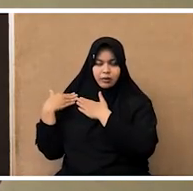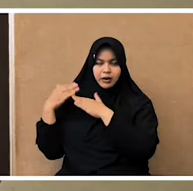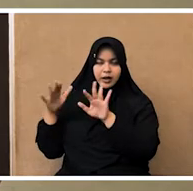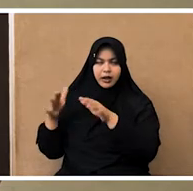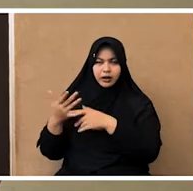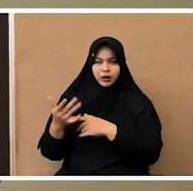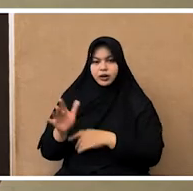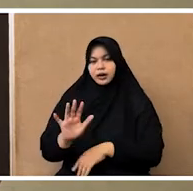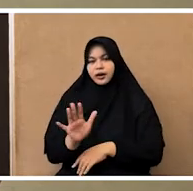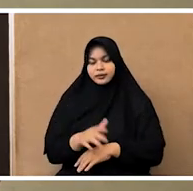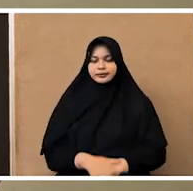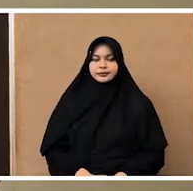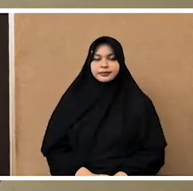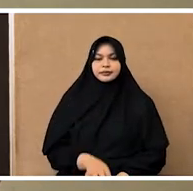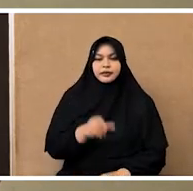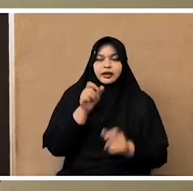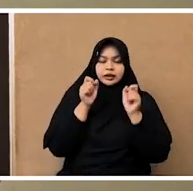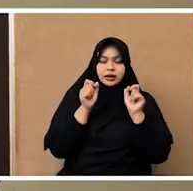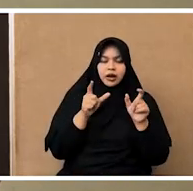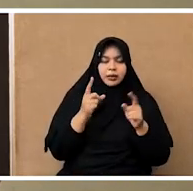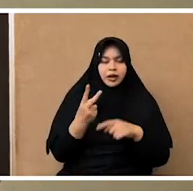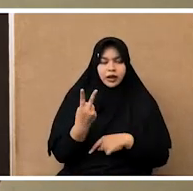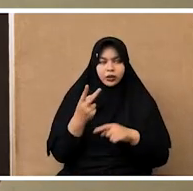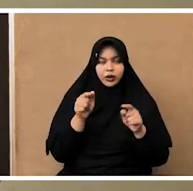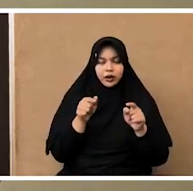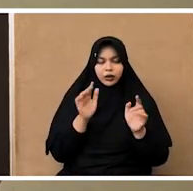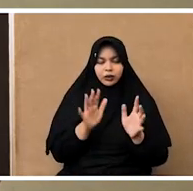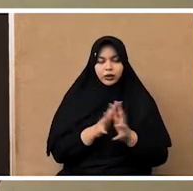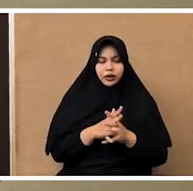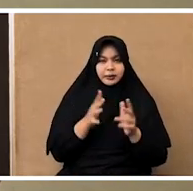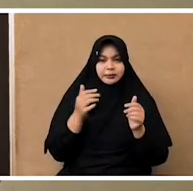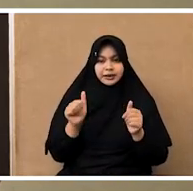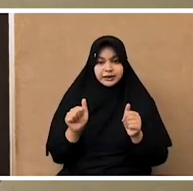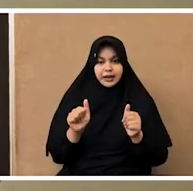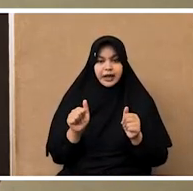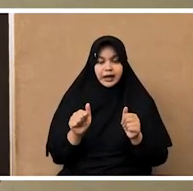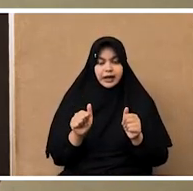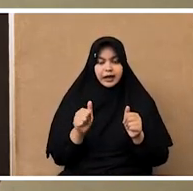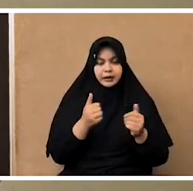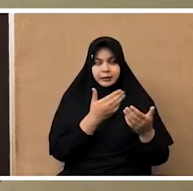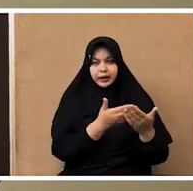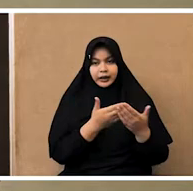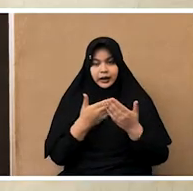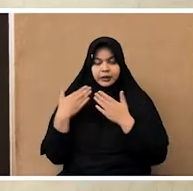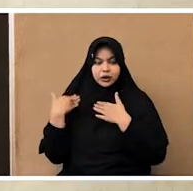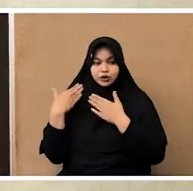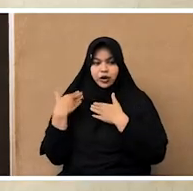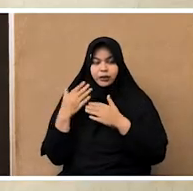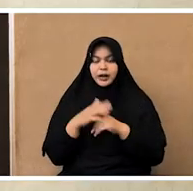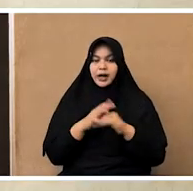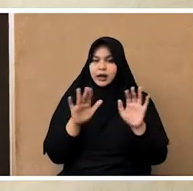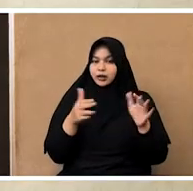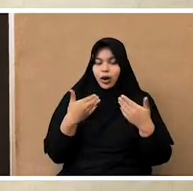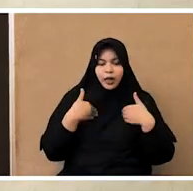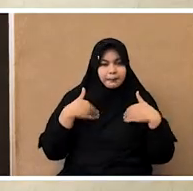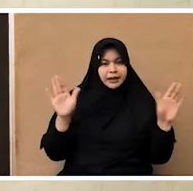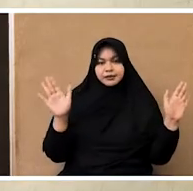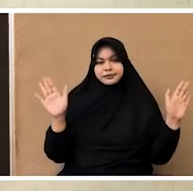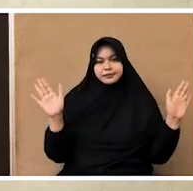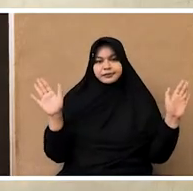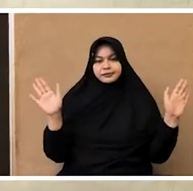Oke jawabannya hanya 2 itu bisa bisa dimintakan bertanggungjawaban dan tidak malah lepas sama